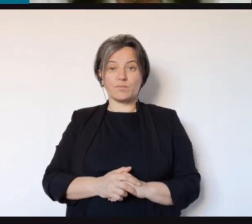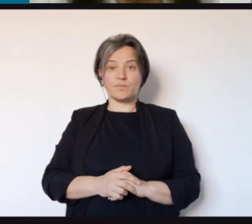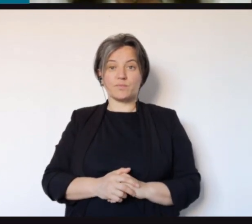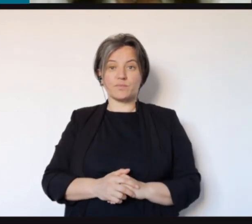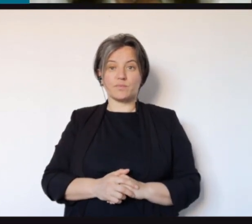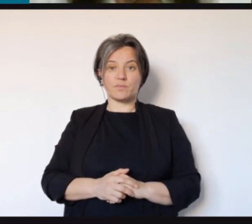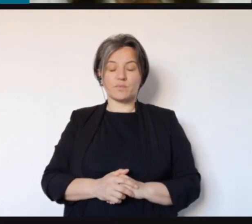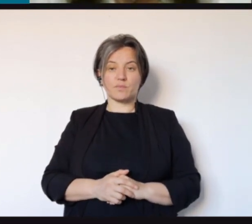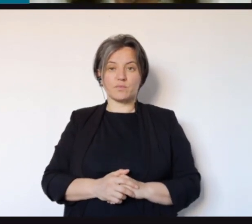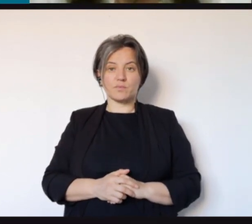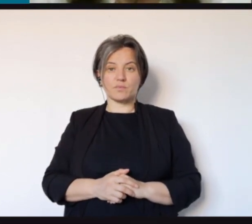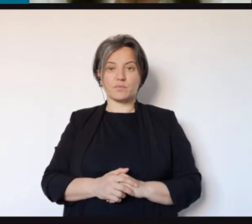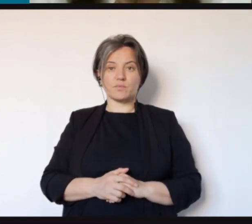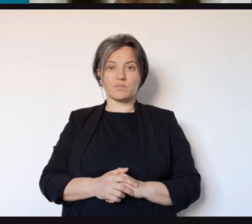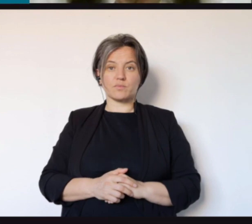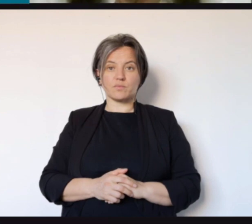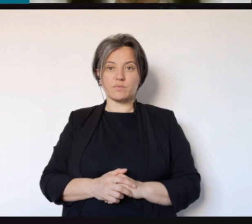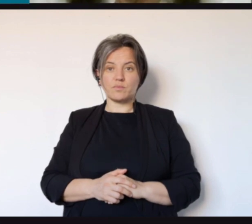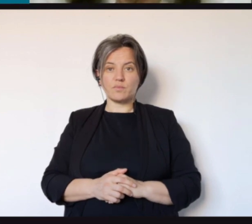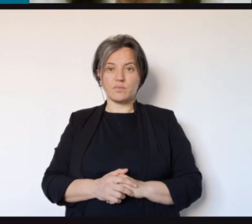modo con cui si gioca